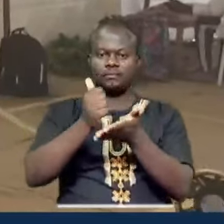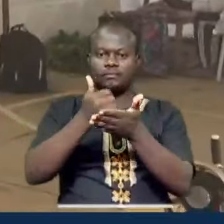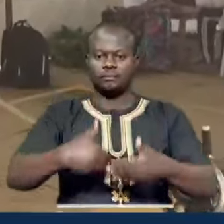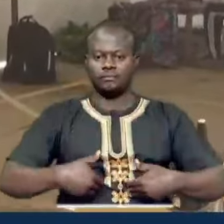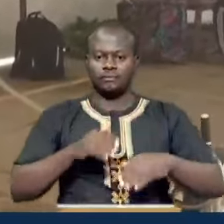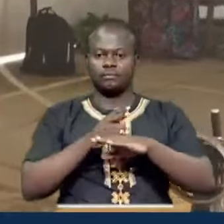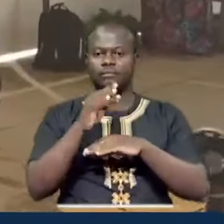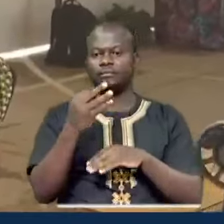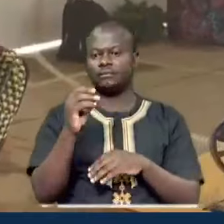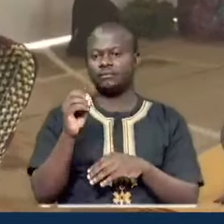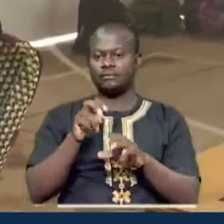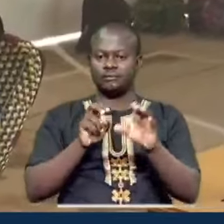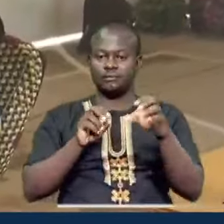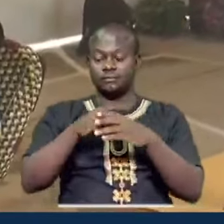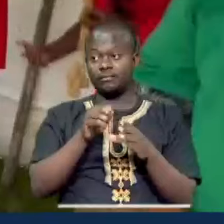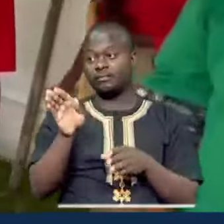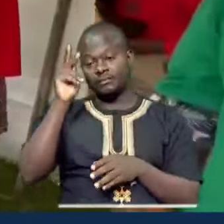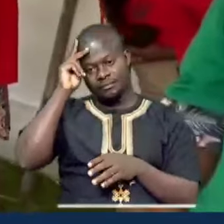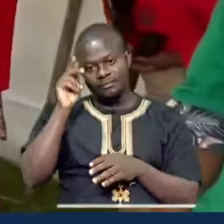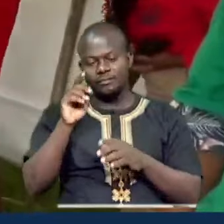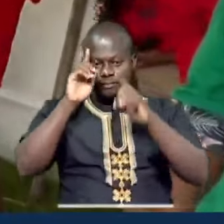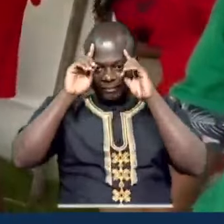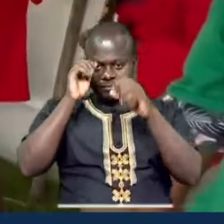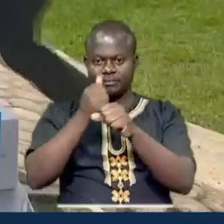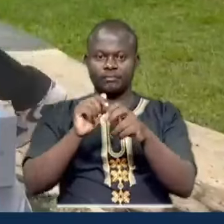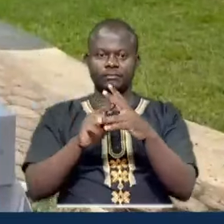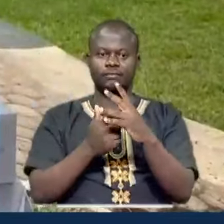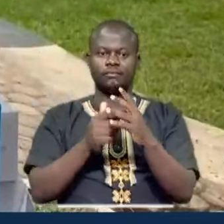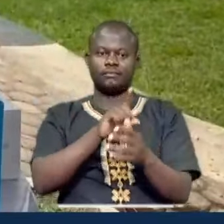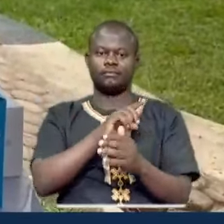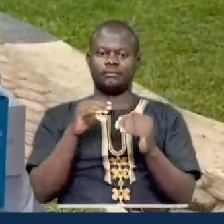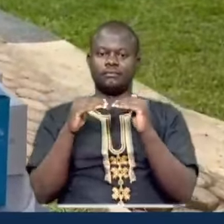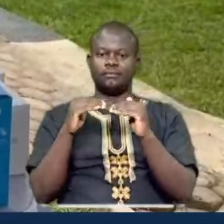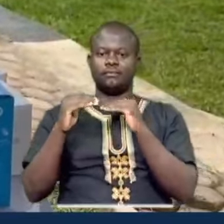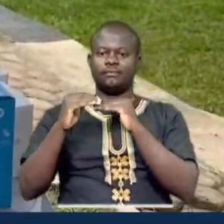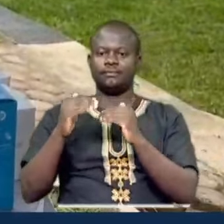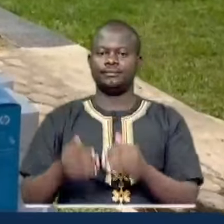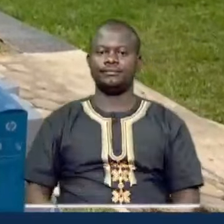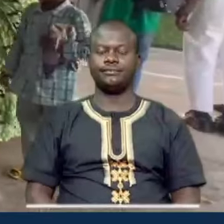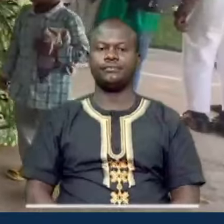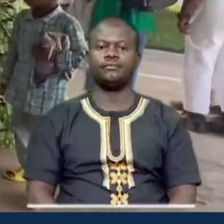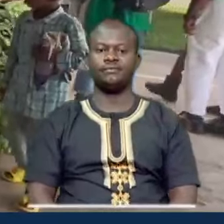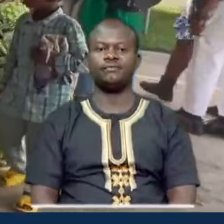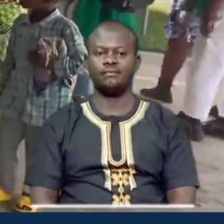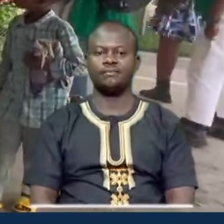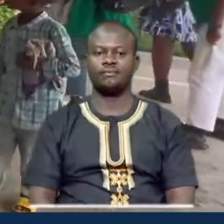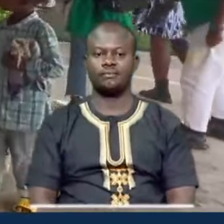rusaga 300 kuva mu biyobyabwenge no guhanga imirimo bahereye ku mahirwe abakikije. Christine Ndacyayisenga mu karere ka Ruhango.